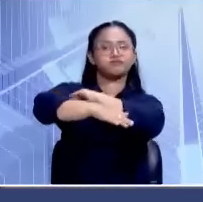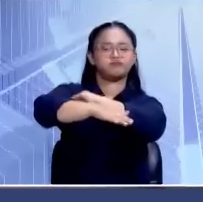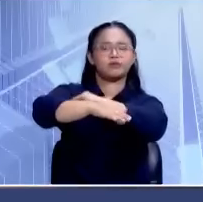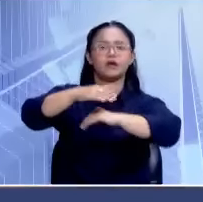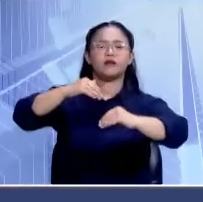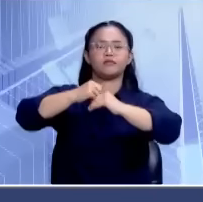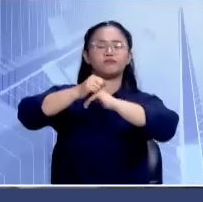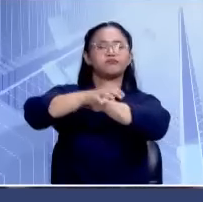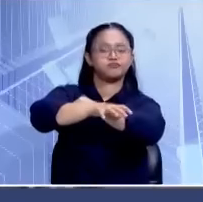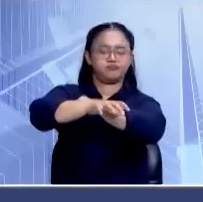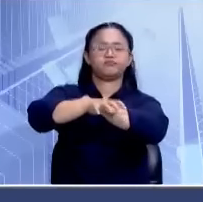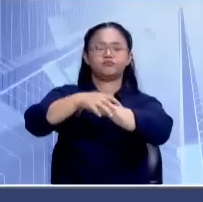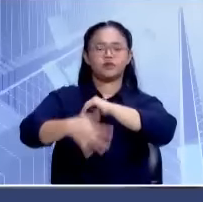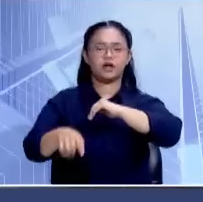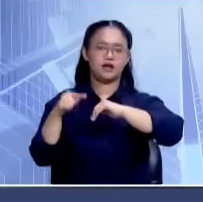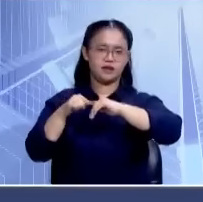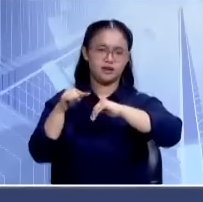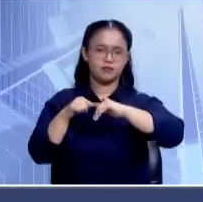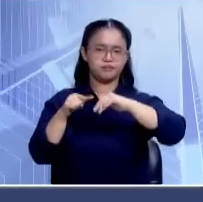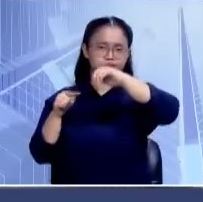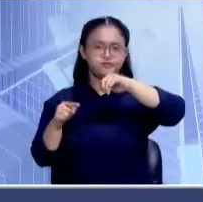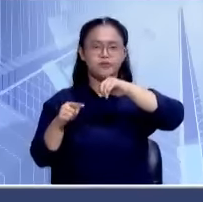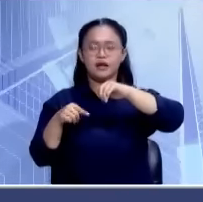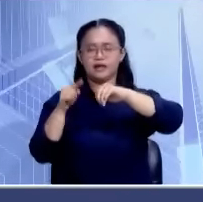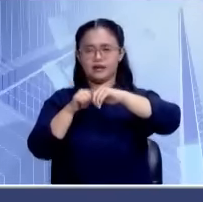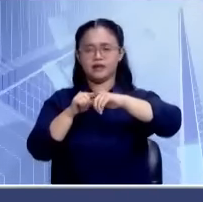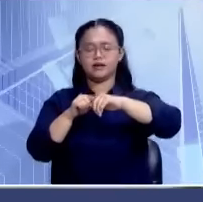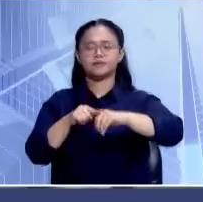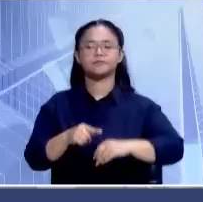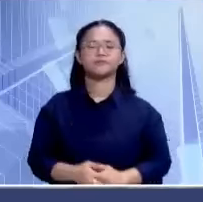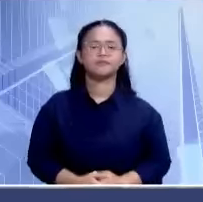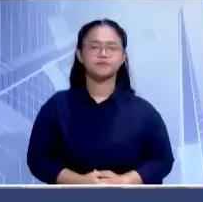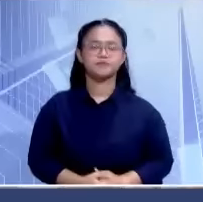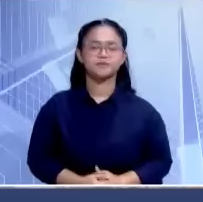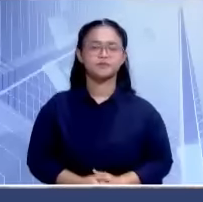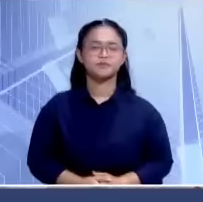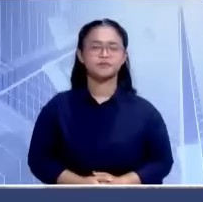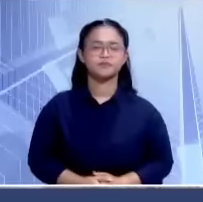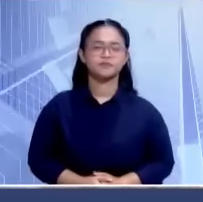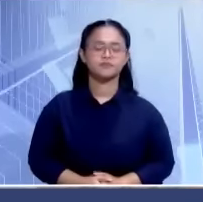truk tronton. Sehingga terjadilah kecelakaan.